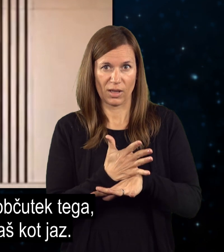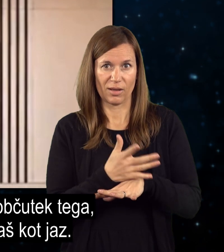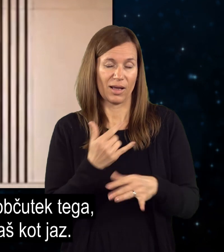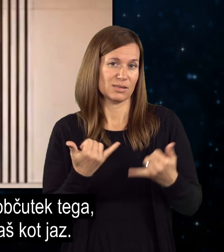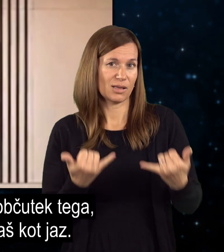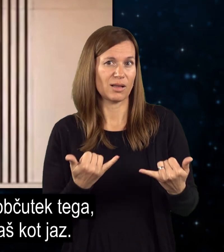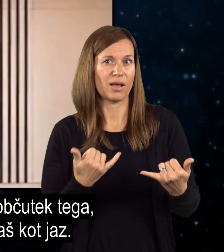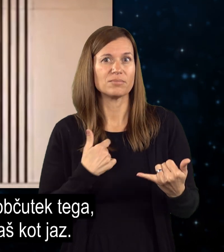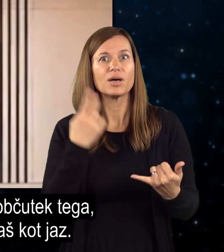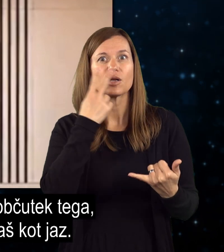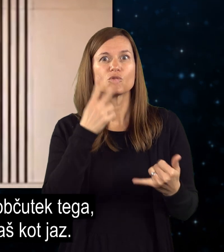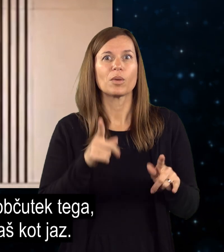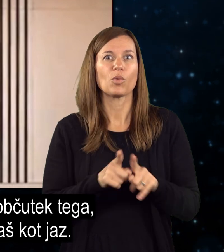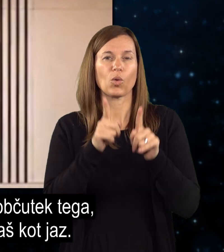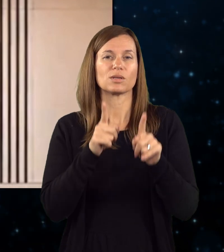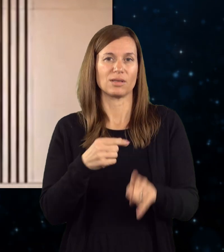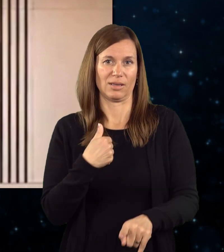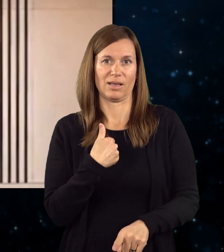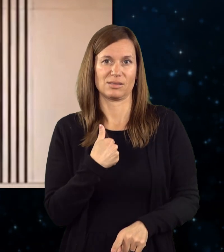ta trenutek dojemaš kot jaz.